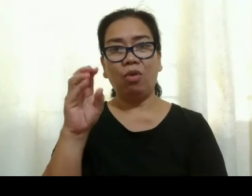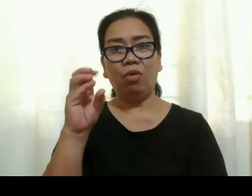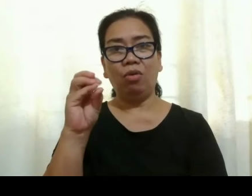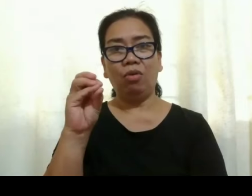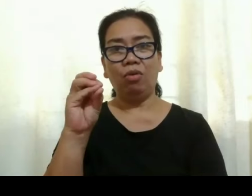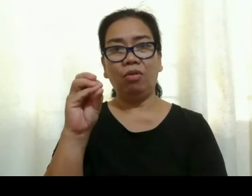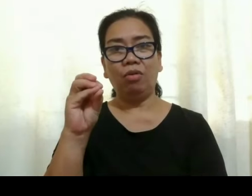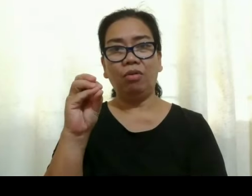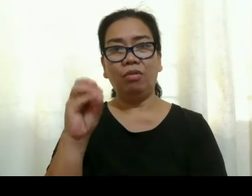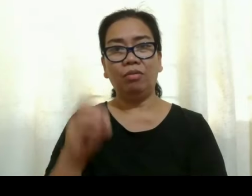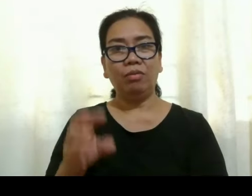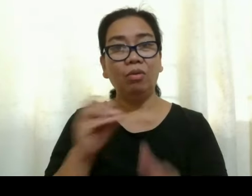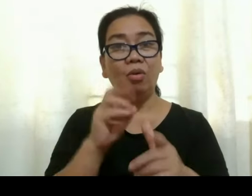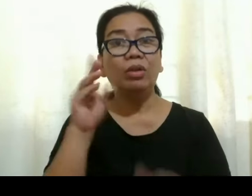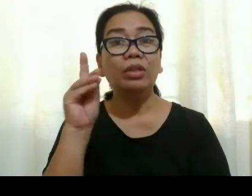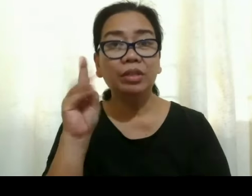demokratiko.